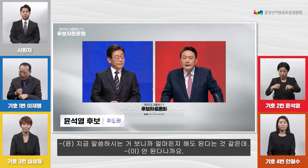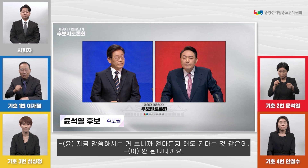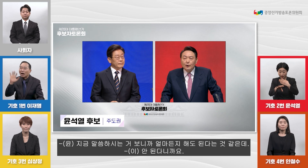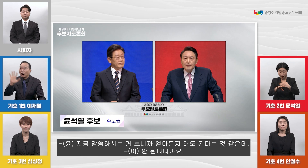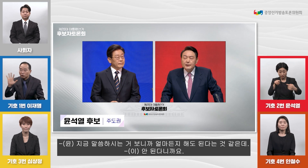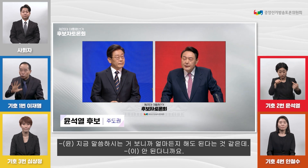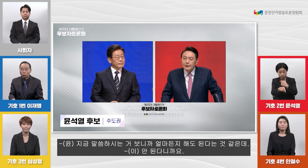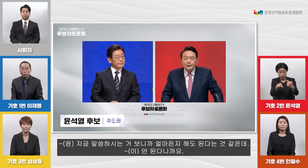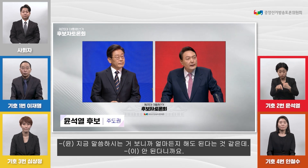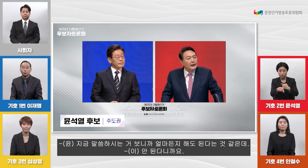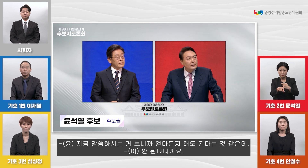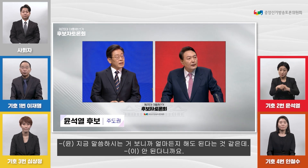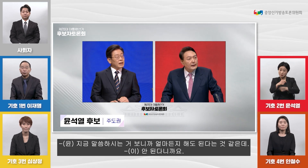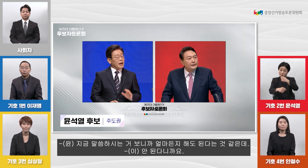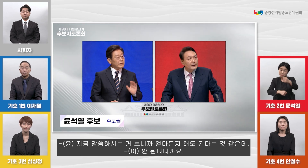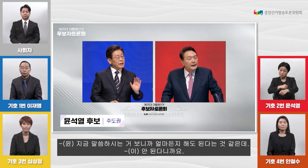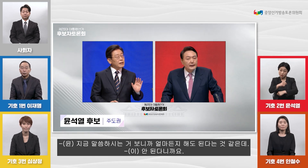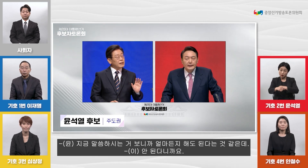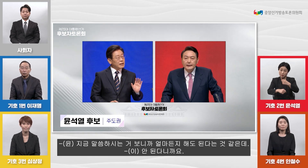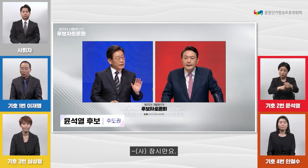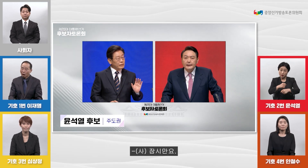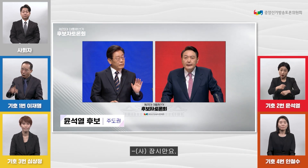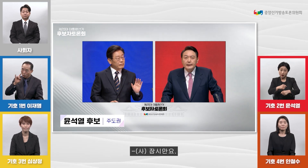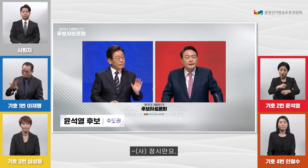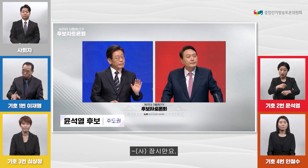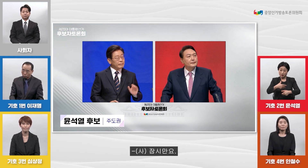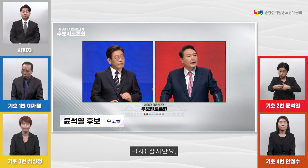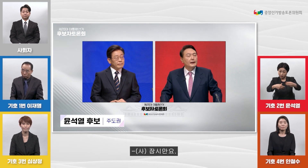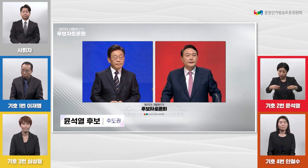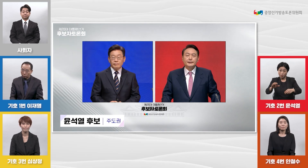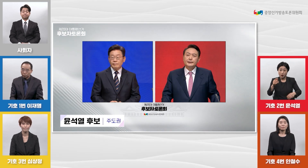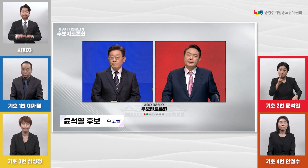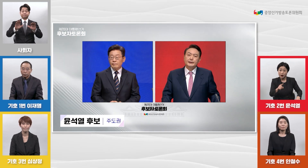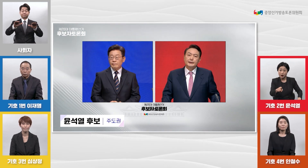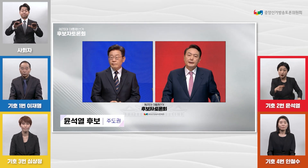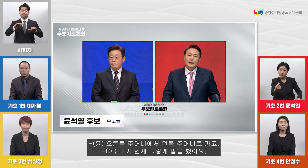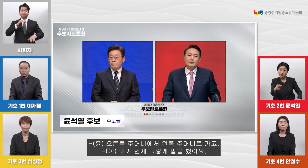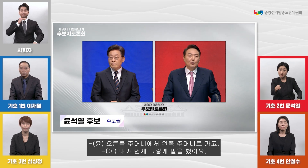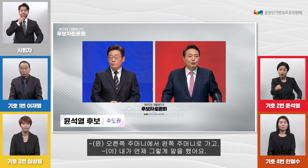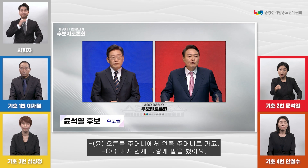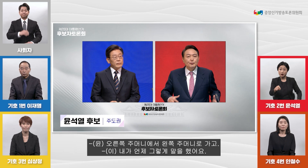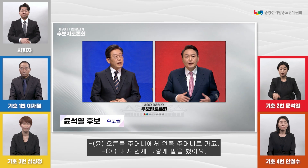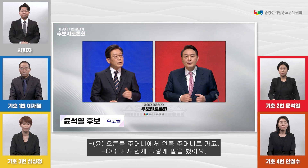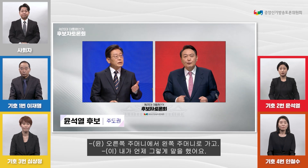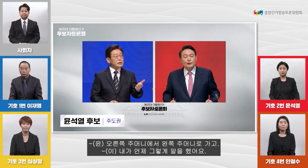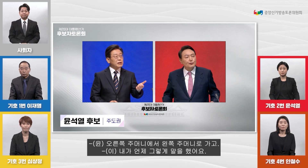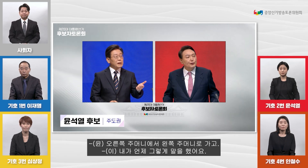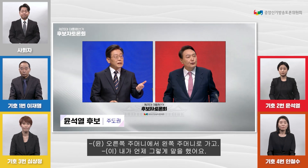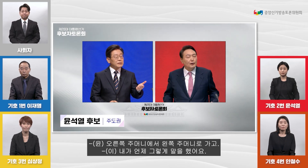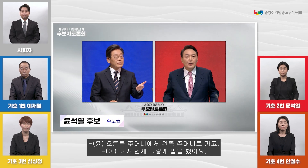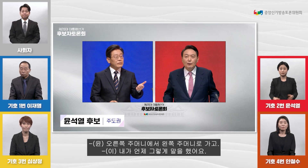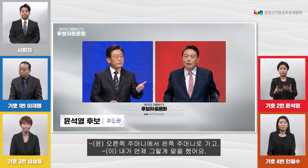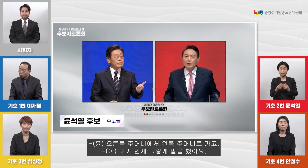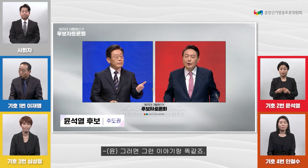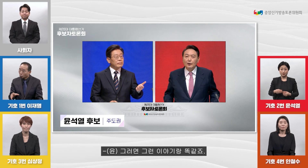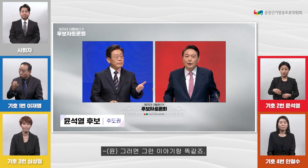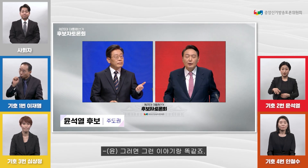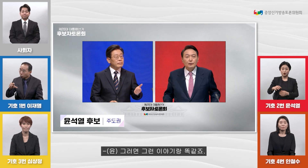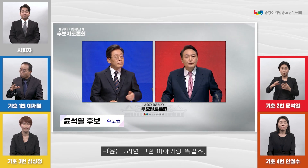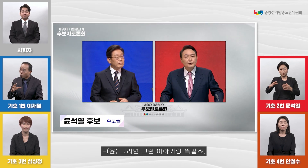보니까 얼마든지 해도 된다는 것 같은데 안 된다니까요. 잠시만요. 네. 아니 뭐 오른 주머니에서 왼 주머니로 했어요?